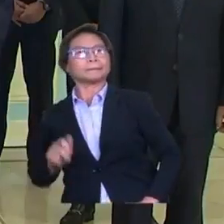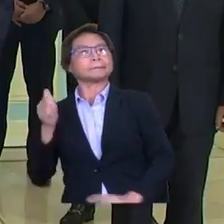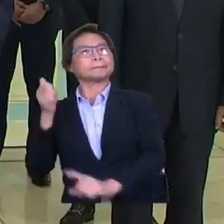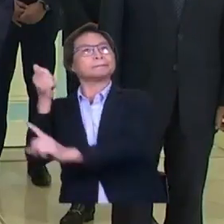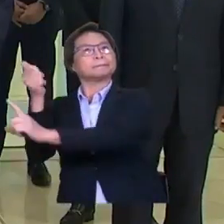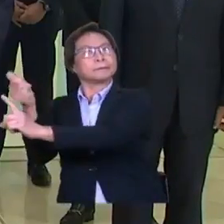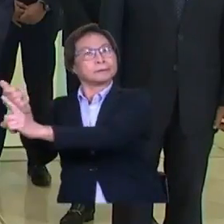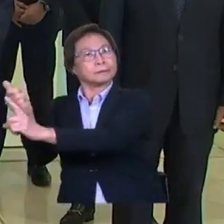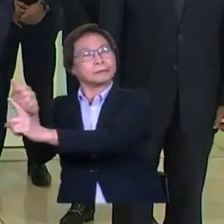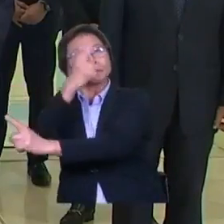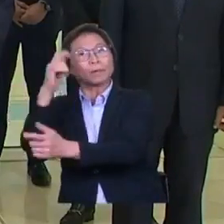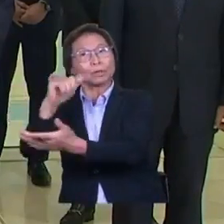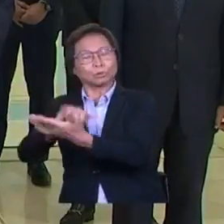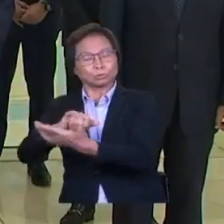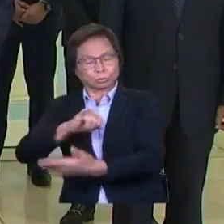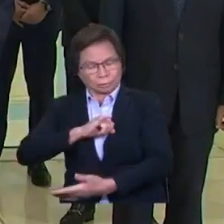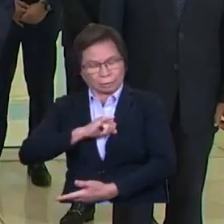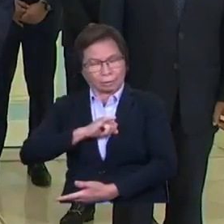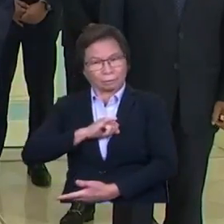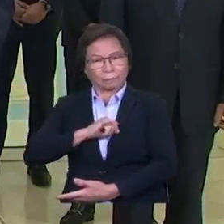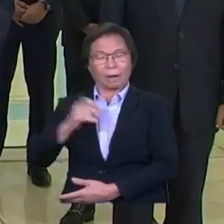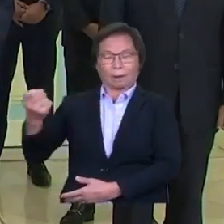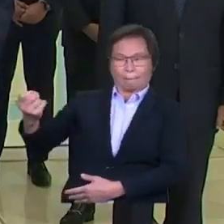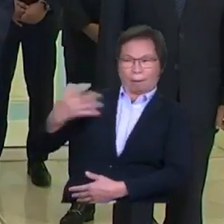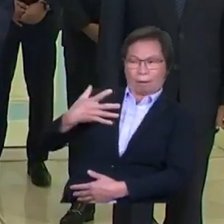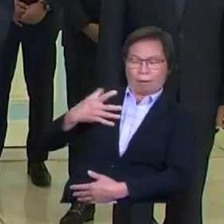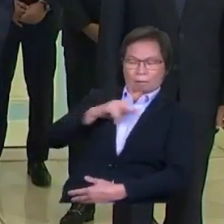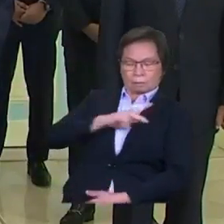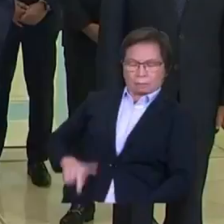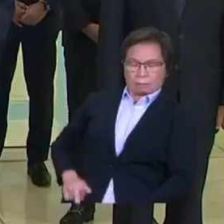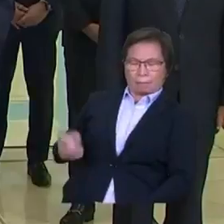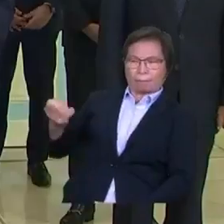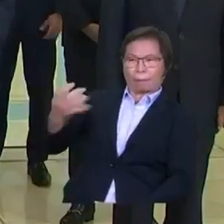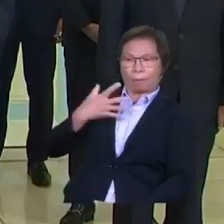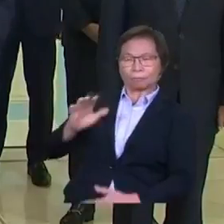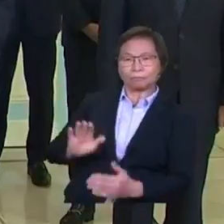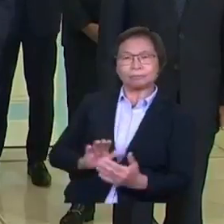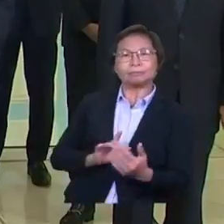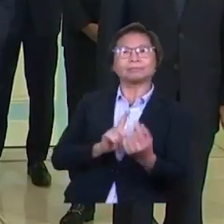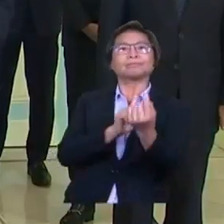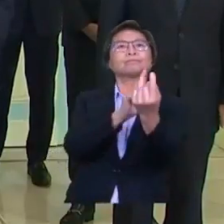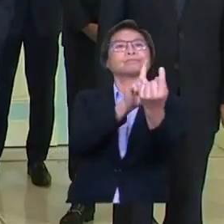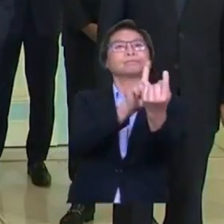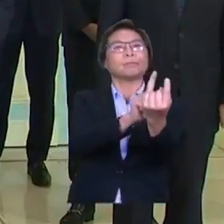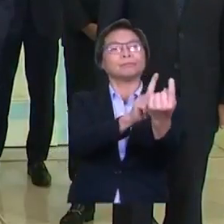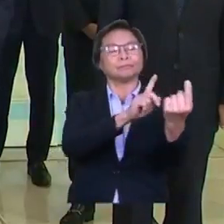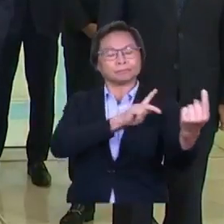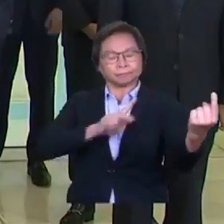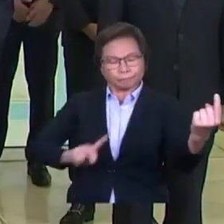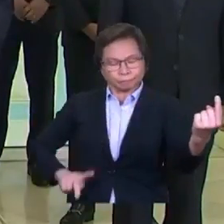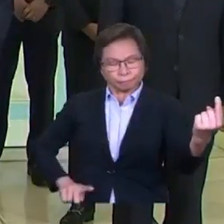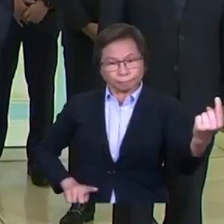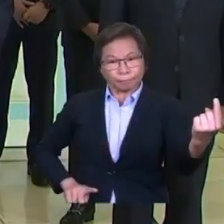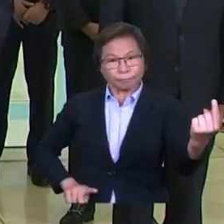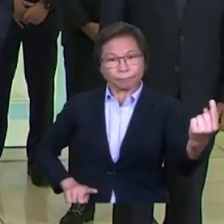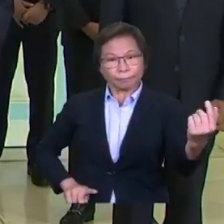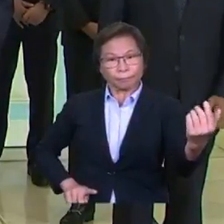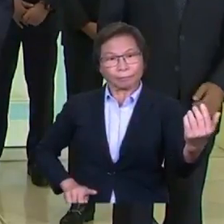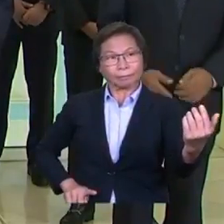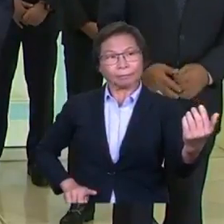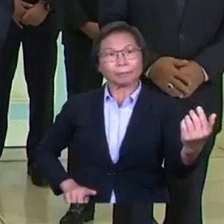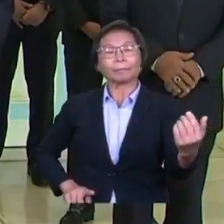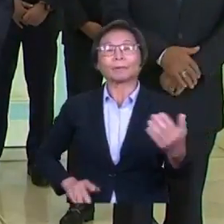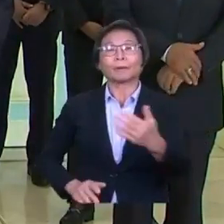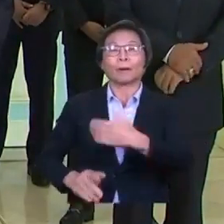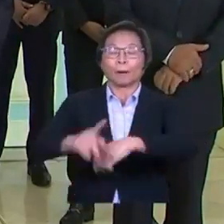Semoga itu saya telah dititah menghadap oleh kebawah duli Yang Maha Mulia Sri Paduka Baginda yang